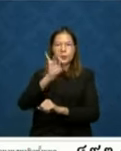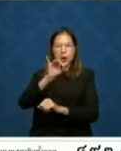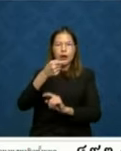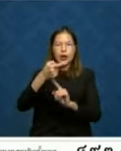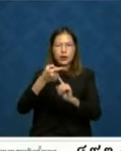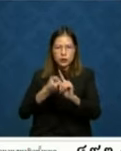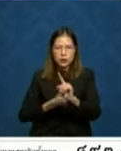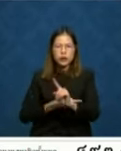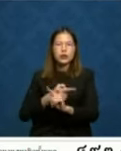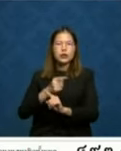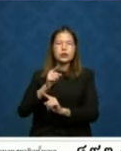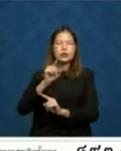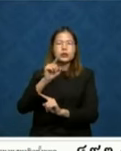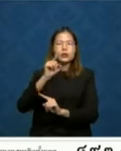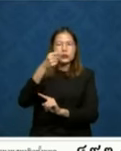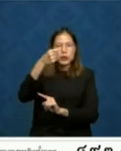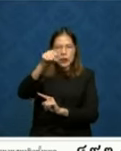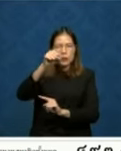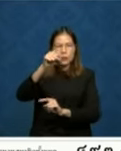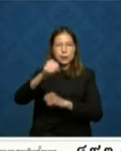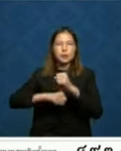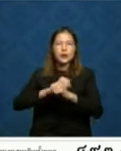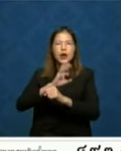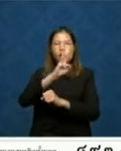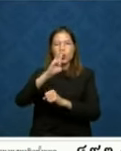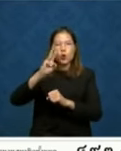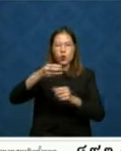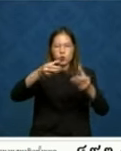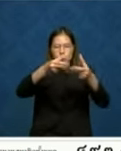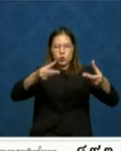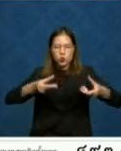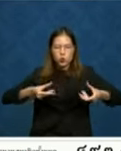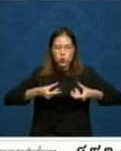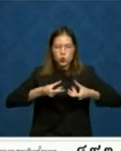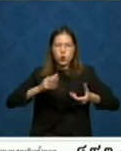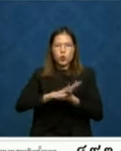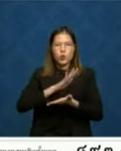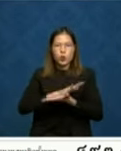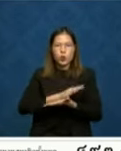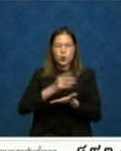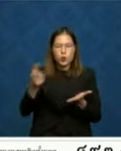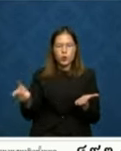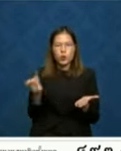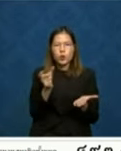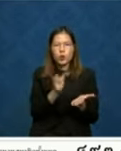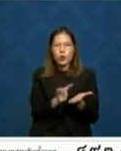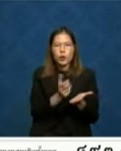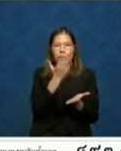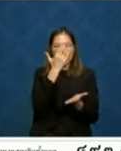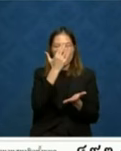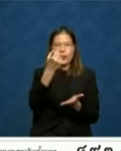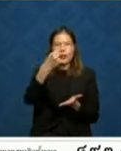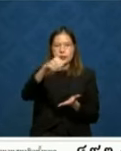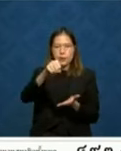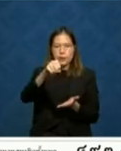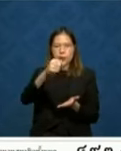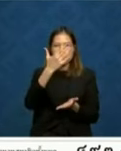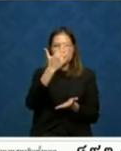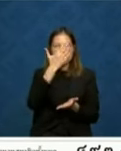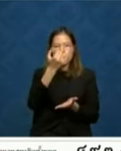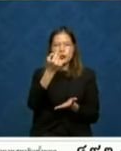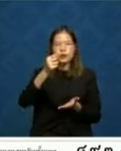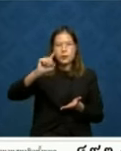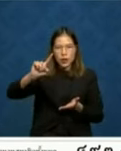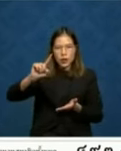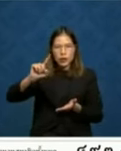2566โดยระบุไว้ในเอกสารรายงานฉบับนี้ ในหน้าที่10และหน้าที่